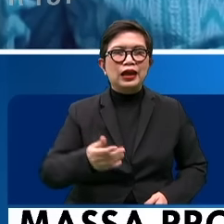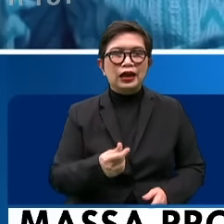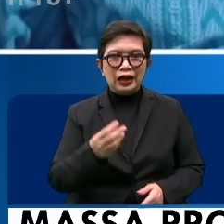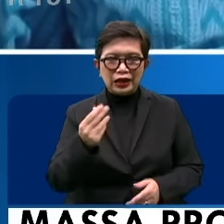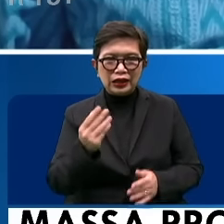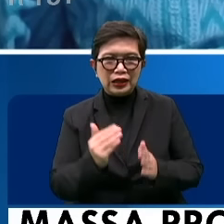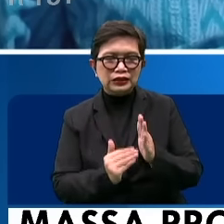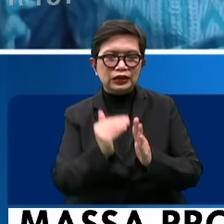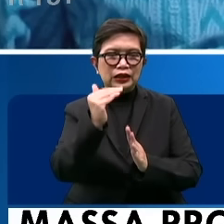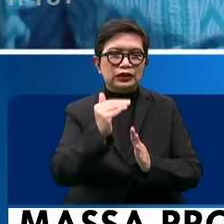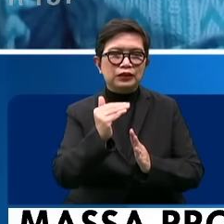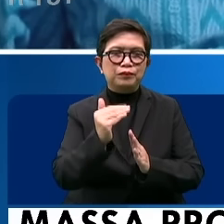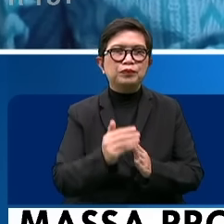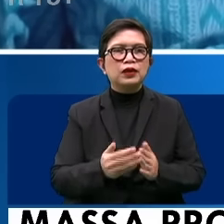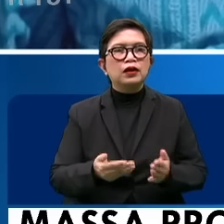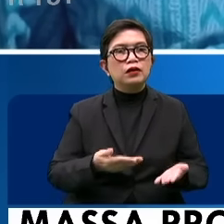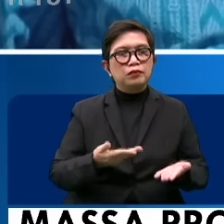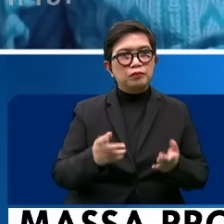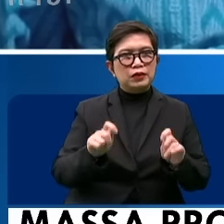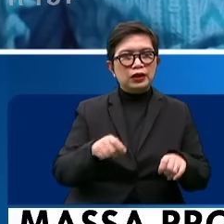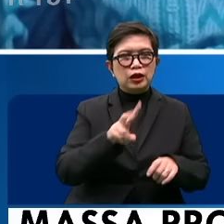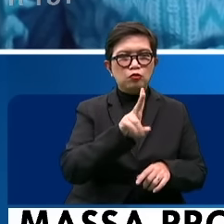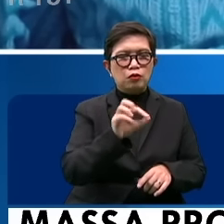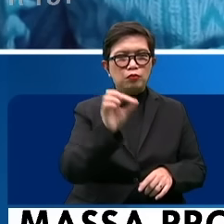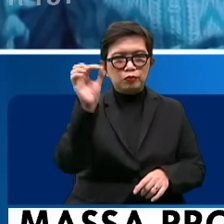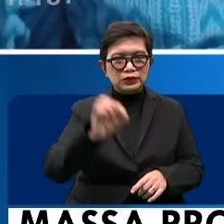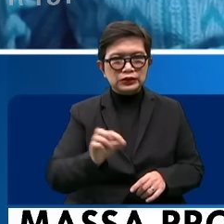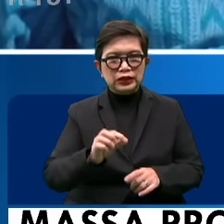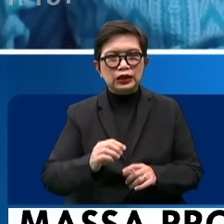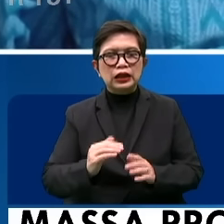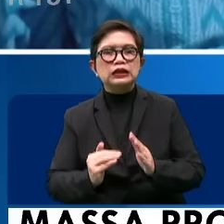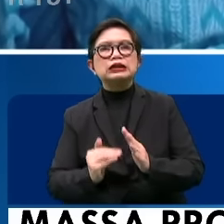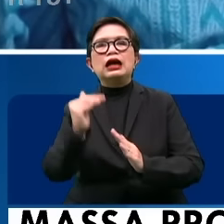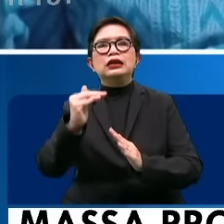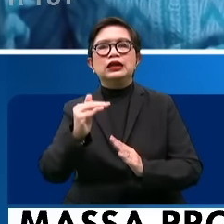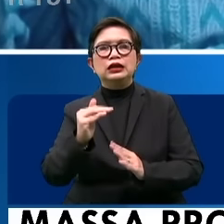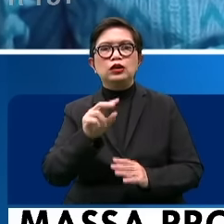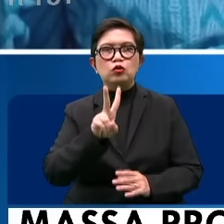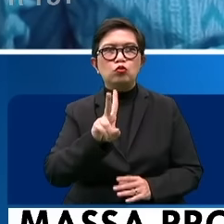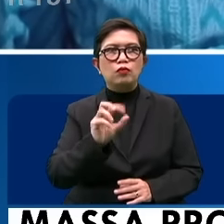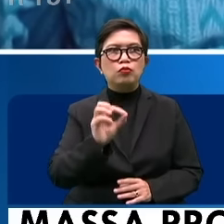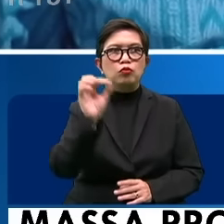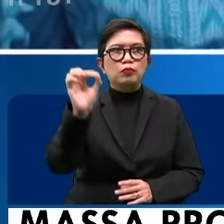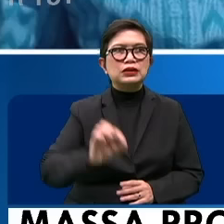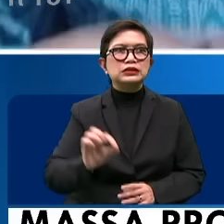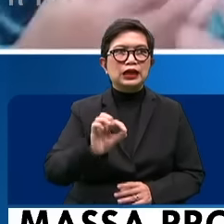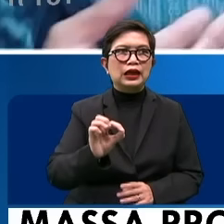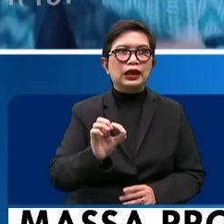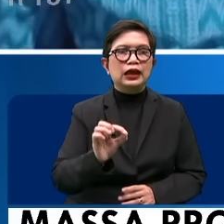tadinya mereka menerapkan 20% akan meningkat 20% dari tarif yang ada. Demikian, Mas. Jadi